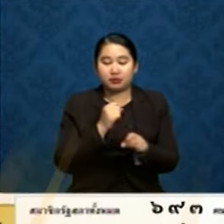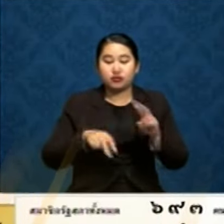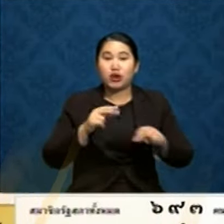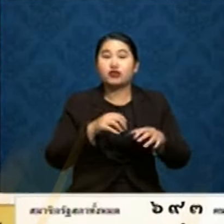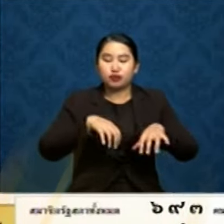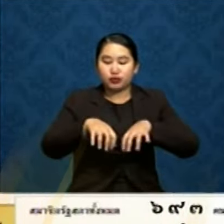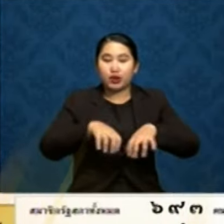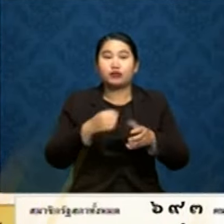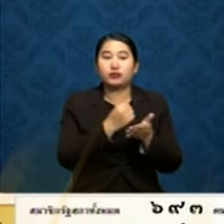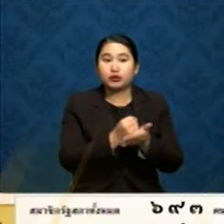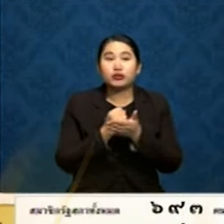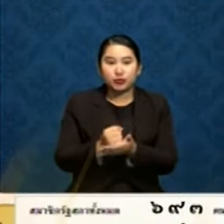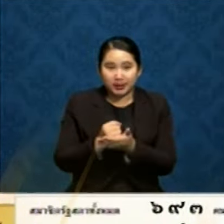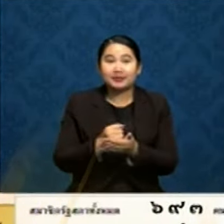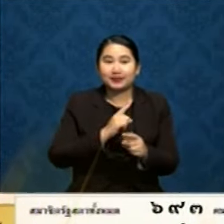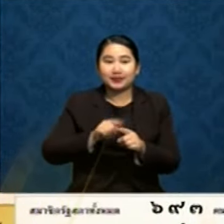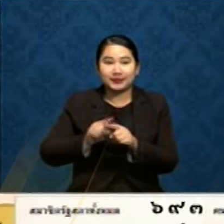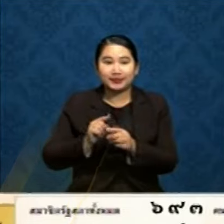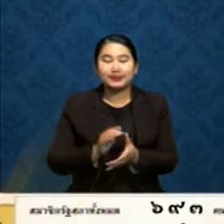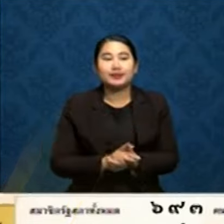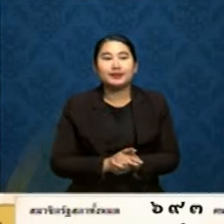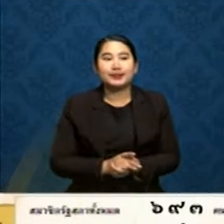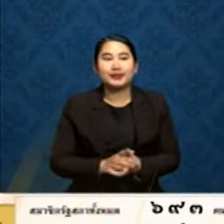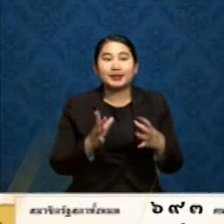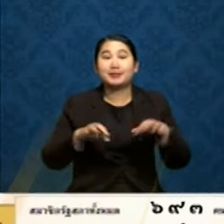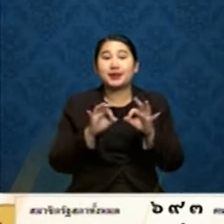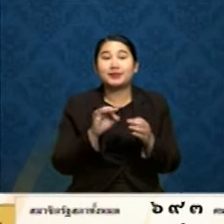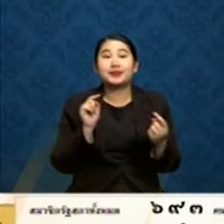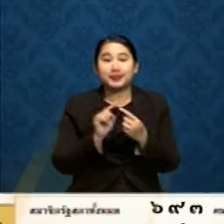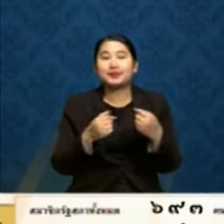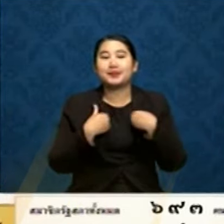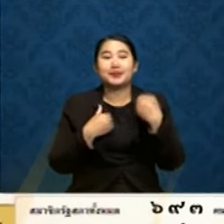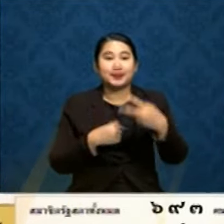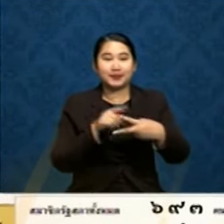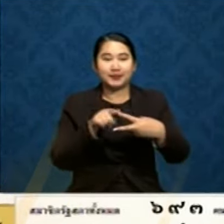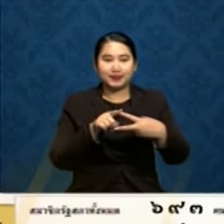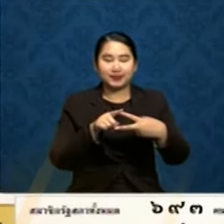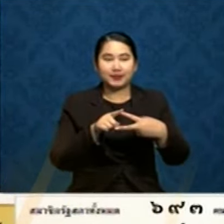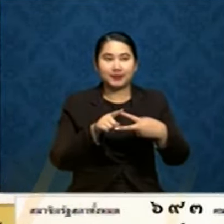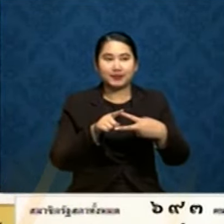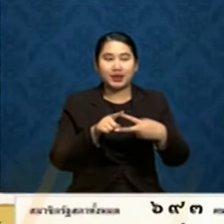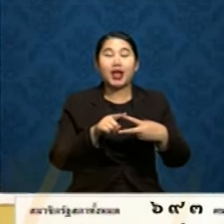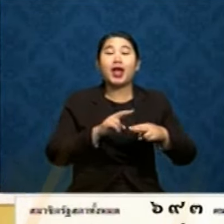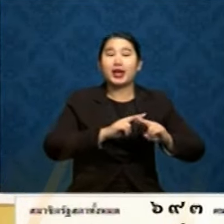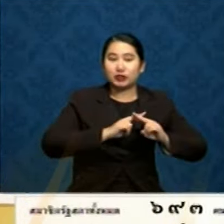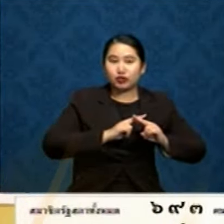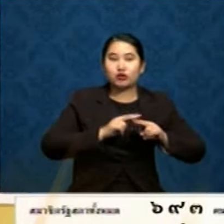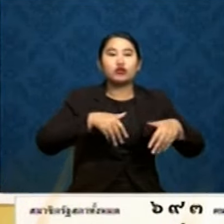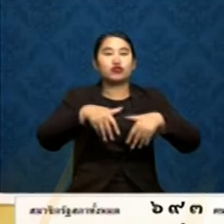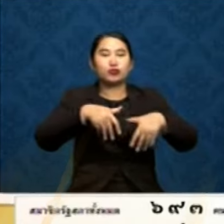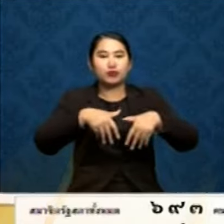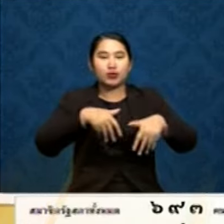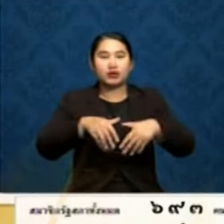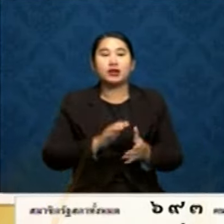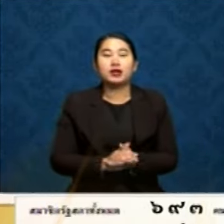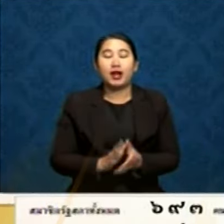เป็นเงินสดทั้งนี้ทั้งนั้นคุณจุลพันธ์บอกเตือนคนที่ถือบัตรคนจนที่ไม่ได้ผูกบัญชีเอาไว้